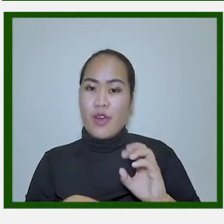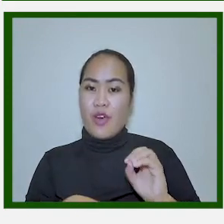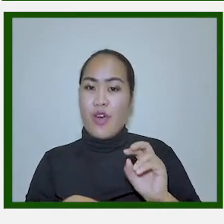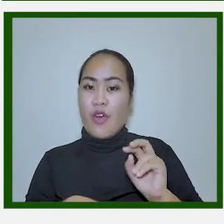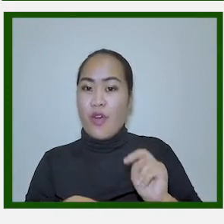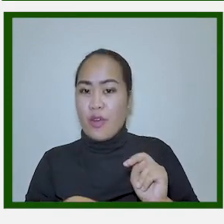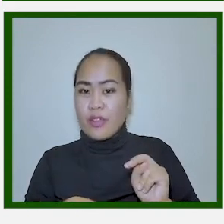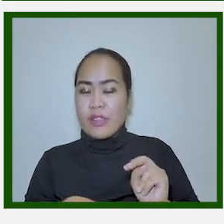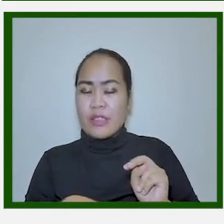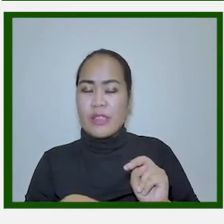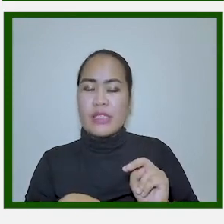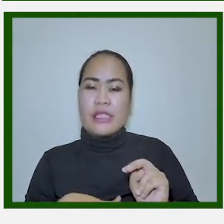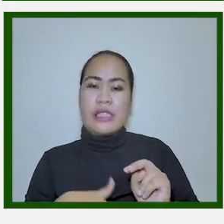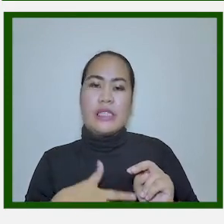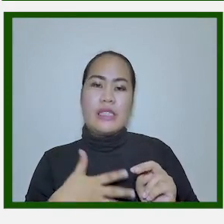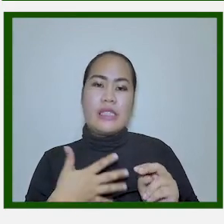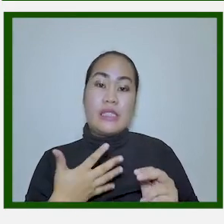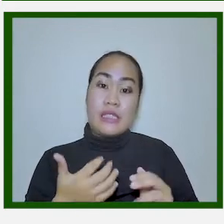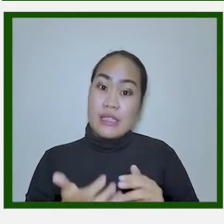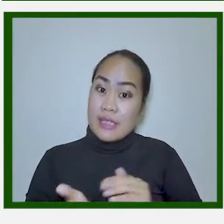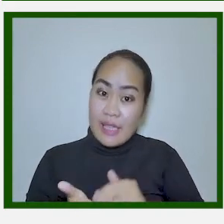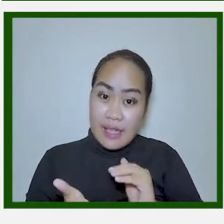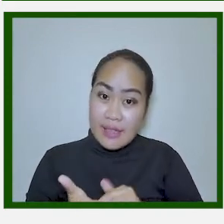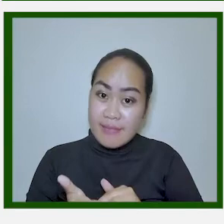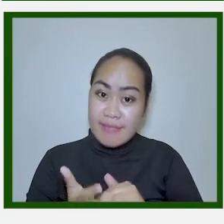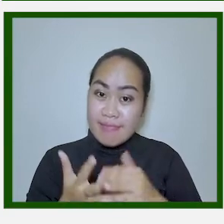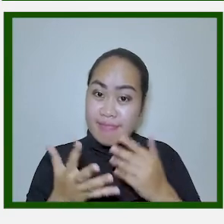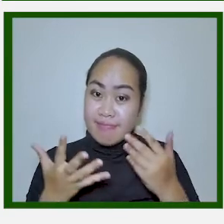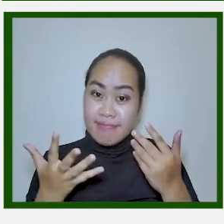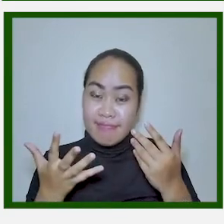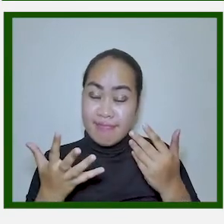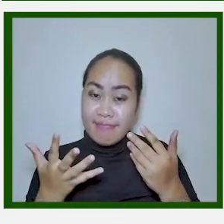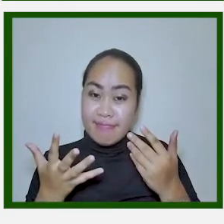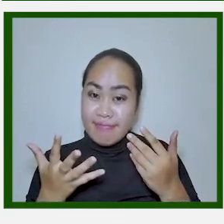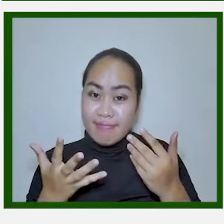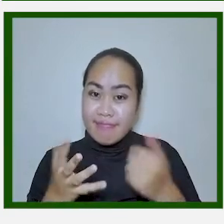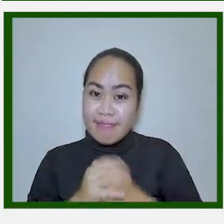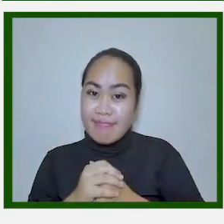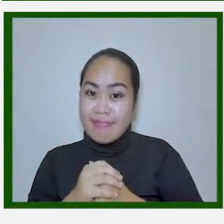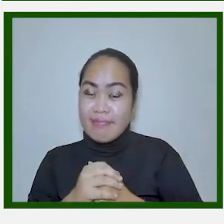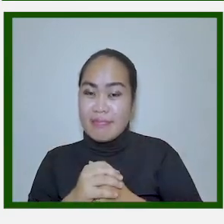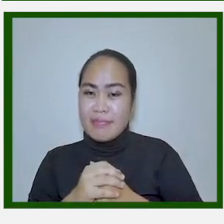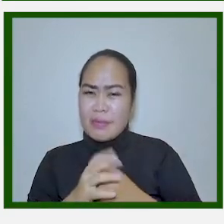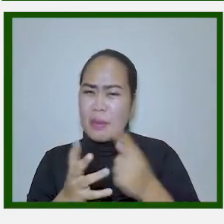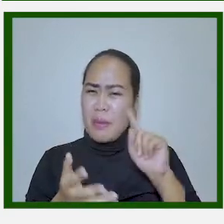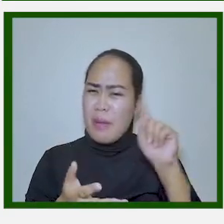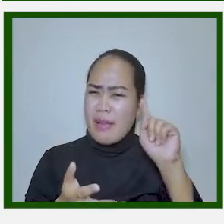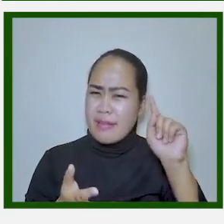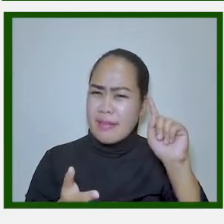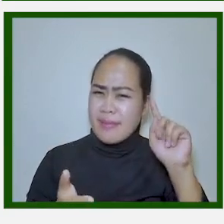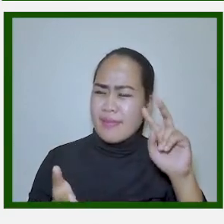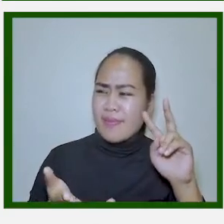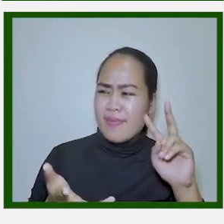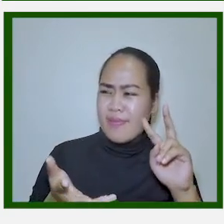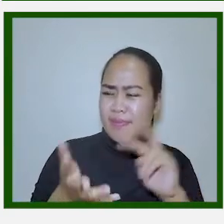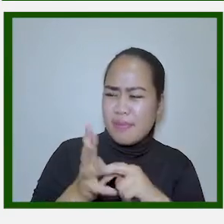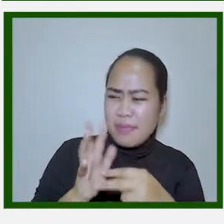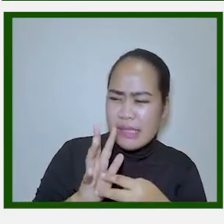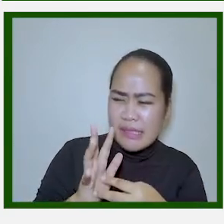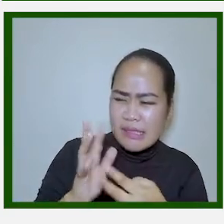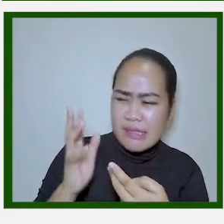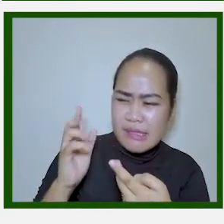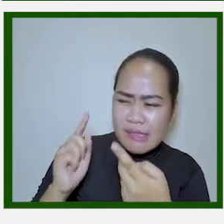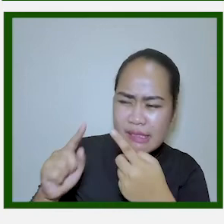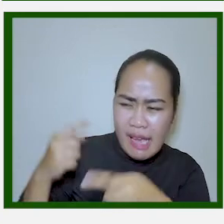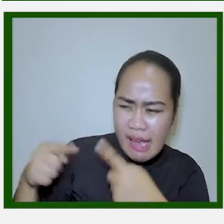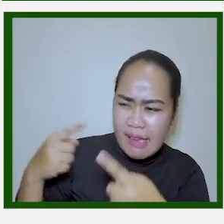na ito'y senyales or hudyat na naman po para sa atin na tayo po'y mag-ingat, no. Nakikita naman po natin